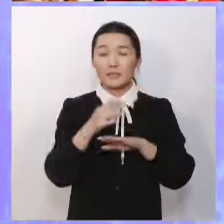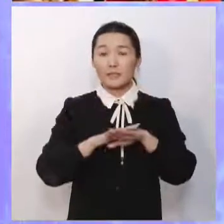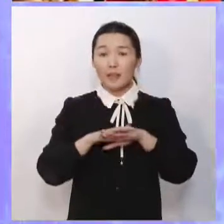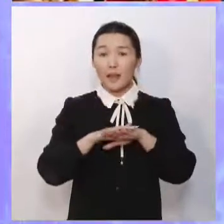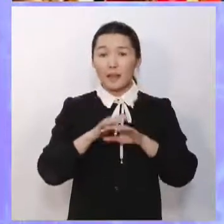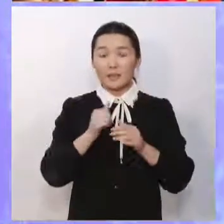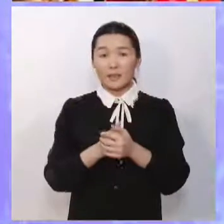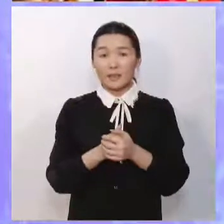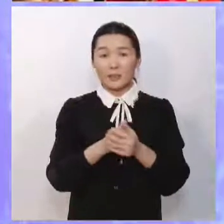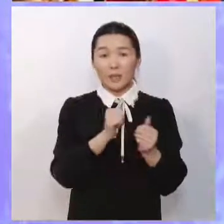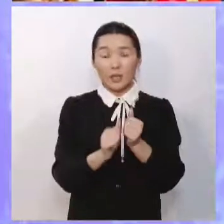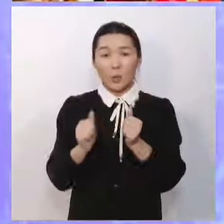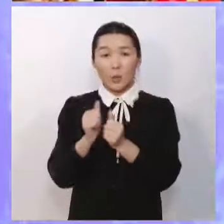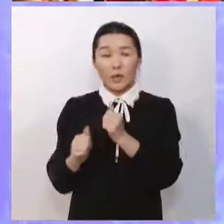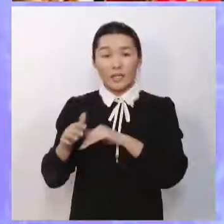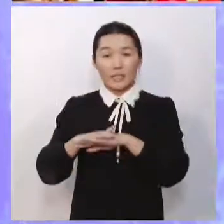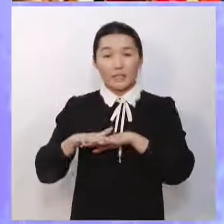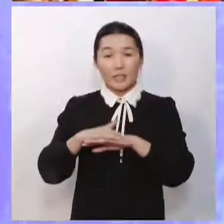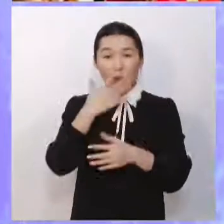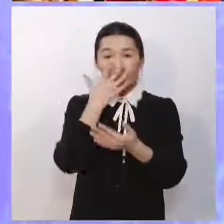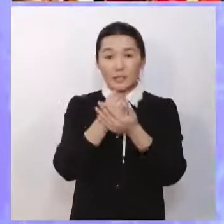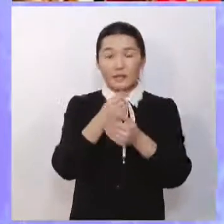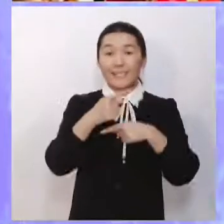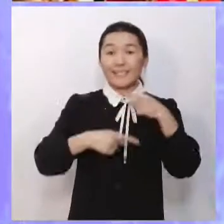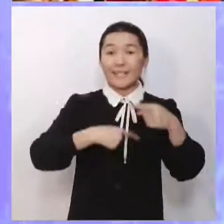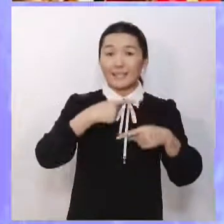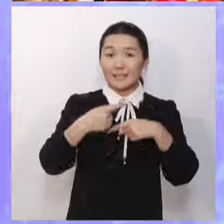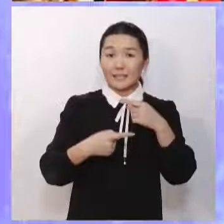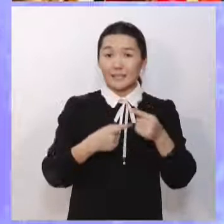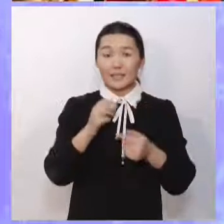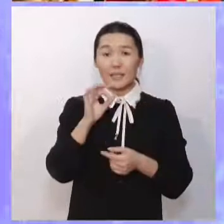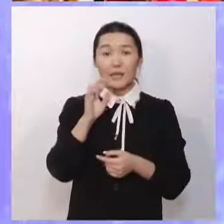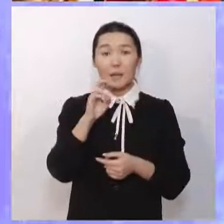национальностей. У каждого народа свои традиции и обычаи.